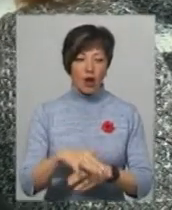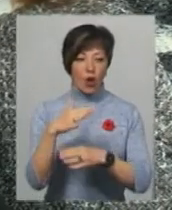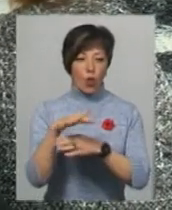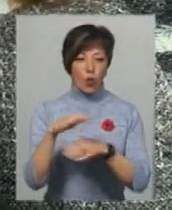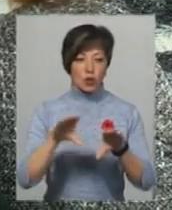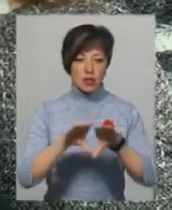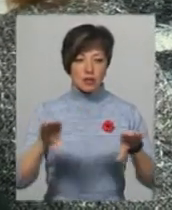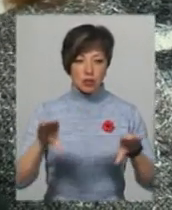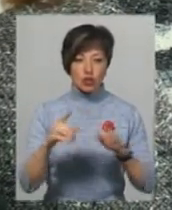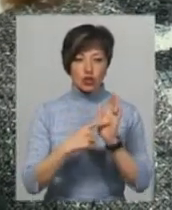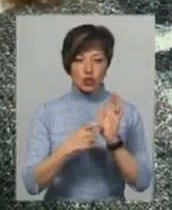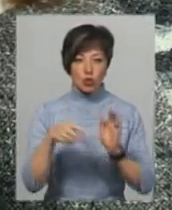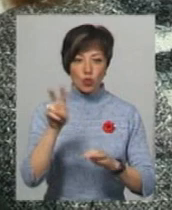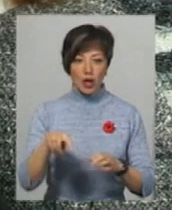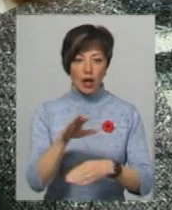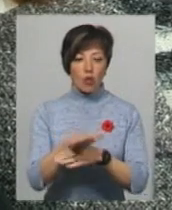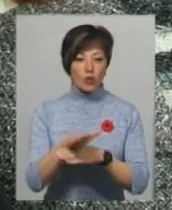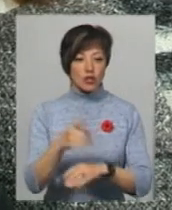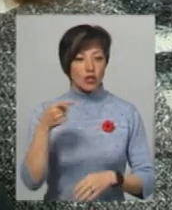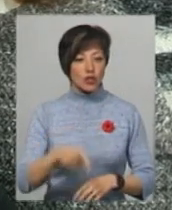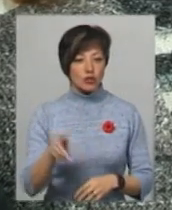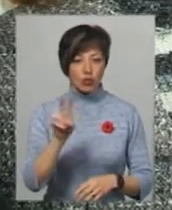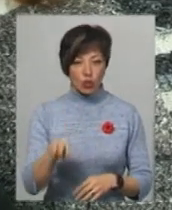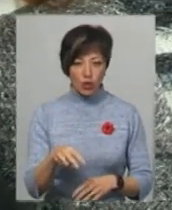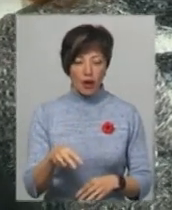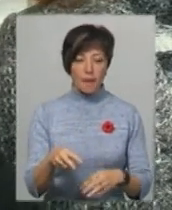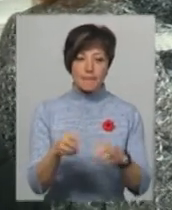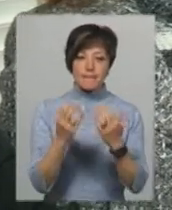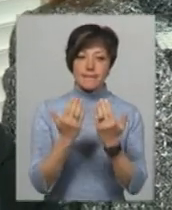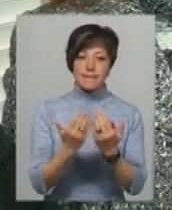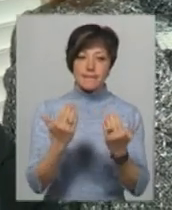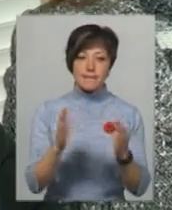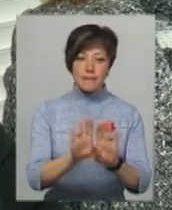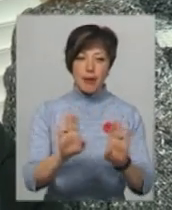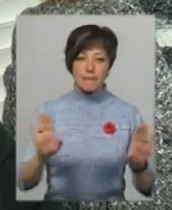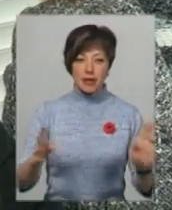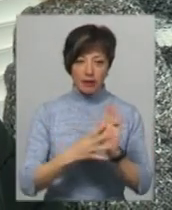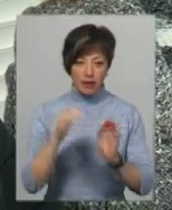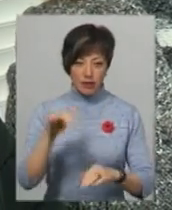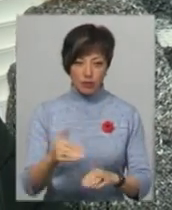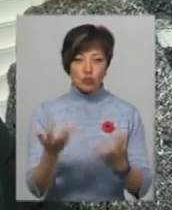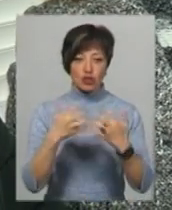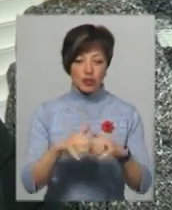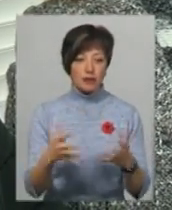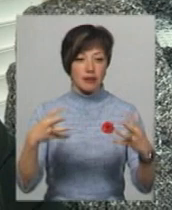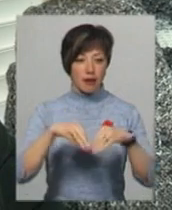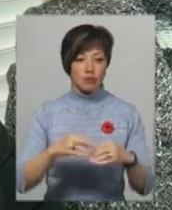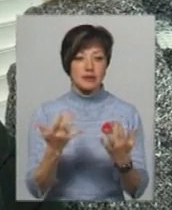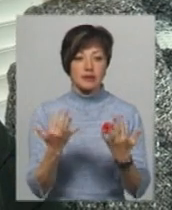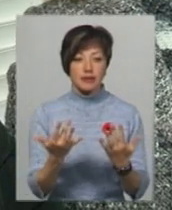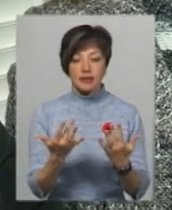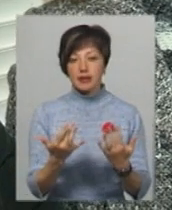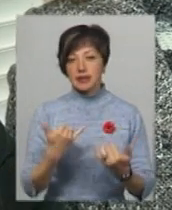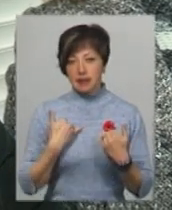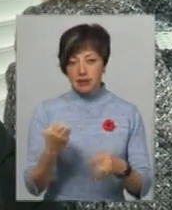– 600 доларів, кіоск – 1000 доларів. Мебель – 9 тисяч. От посчитайте, скільки разом. І зараз вони